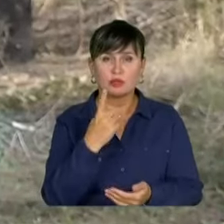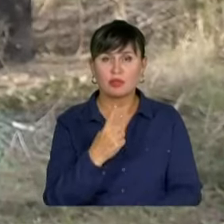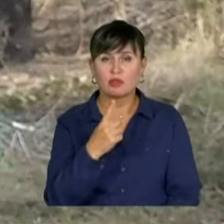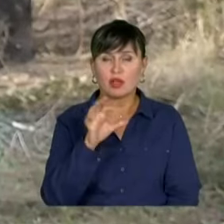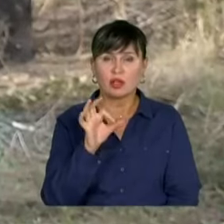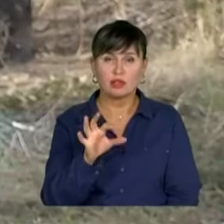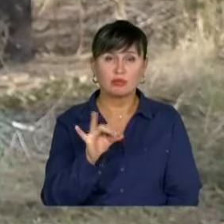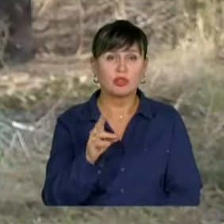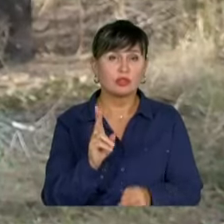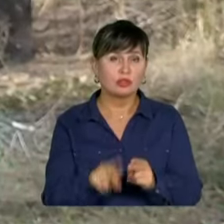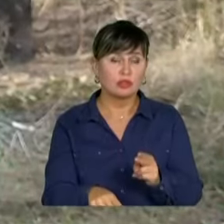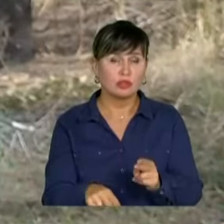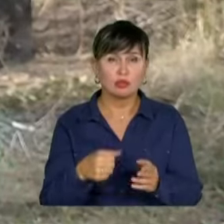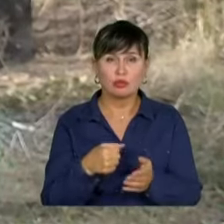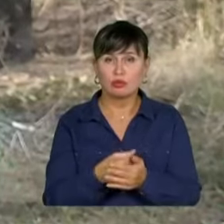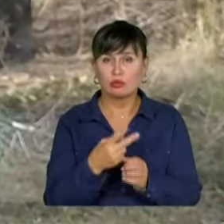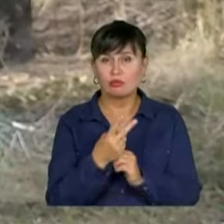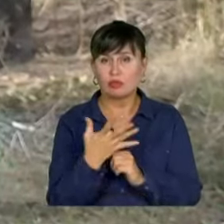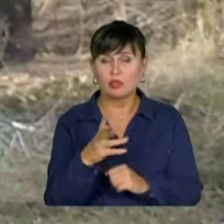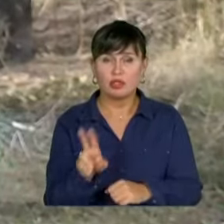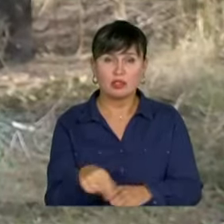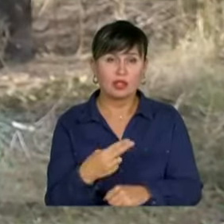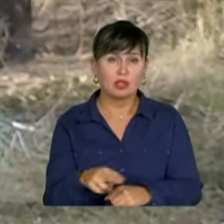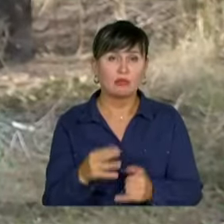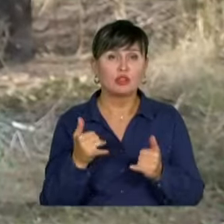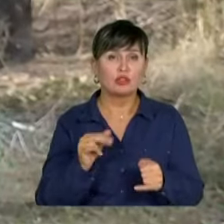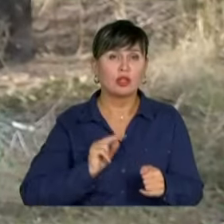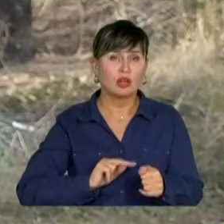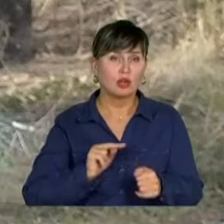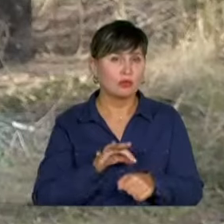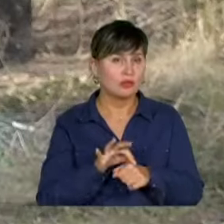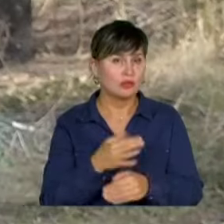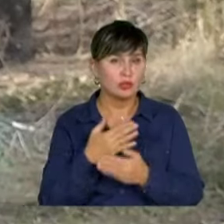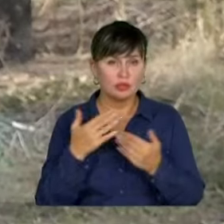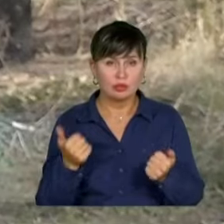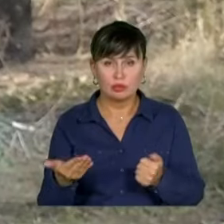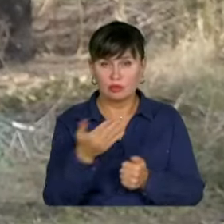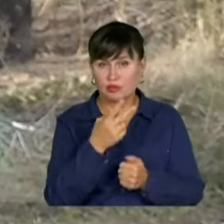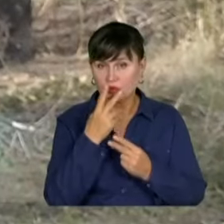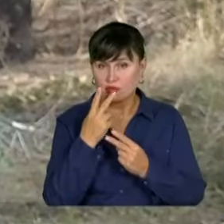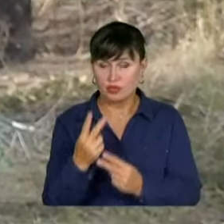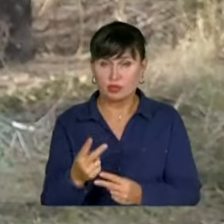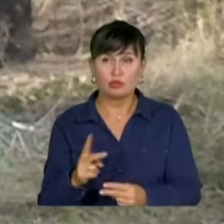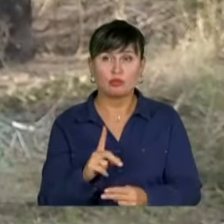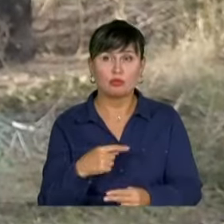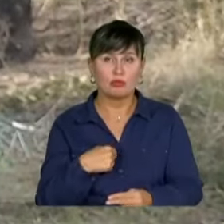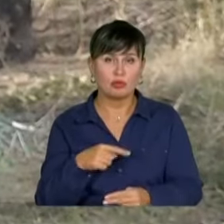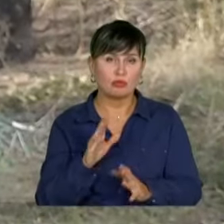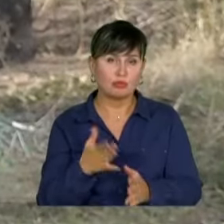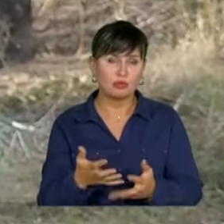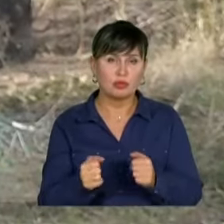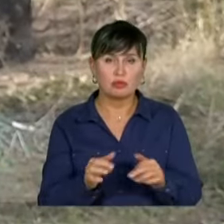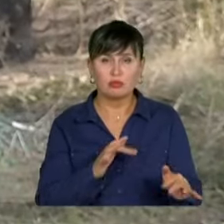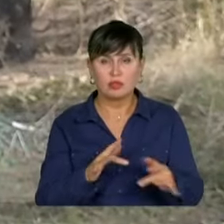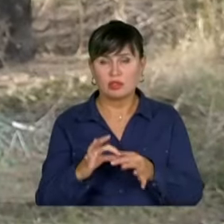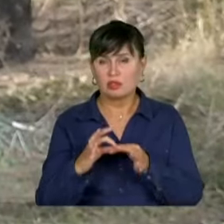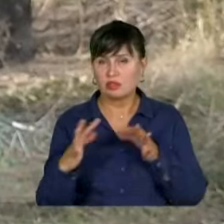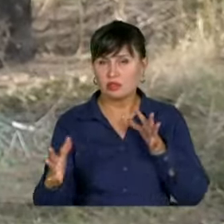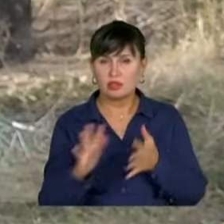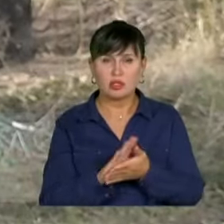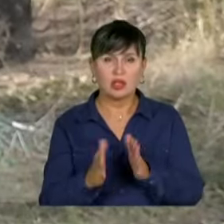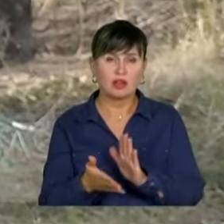и закончить все до 25 октября. Сейчас работы не ведутся, как мы видим. С нашей стороны мы будем принимать меры по расторжению